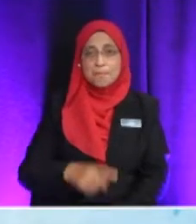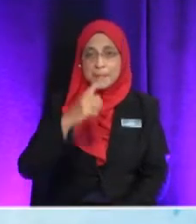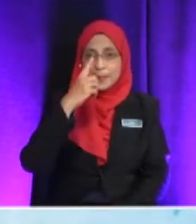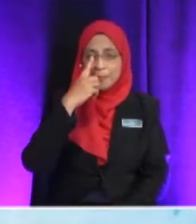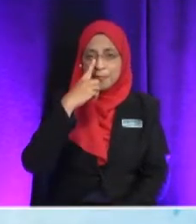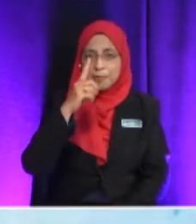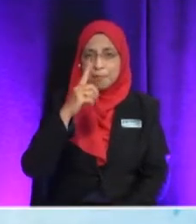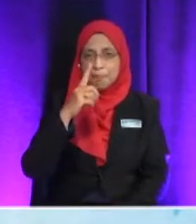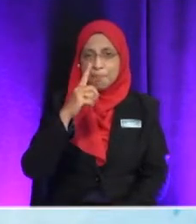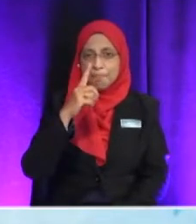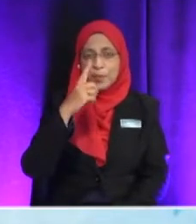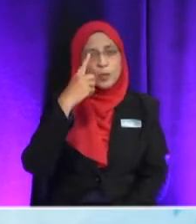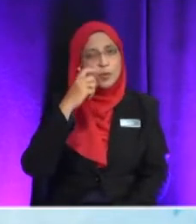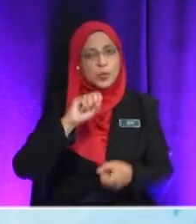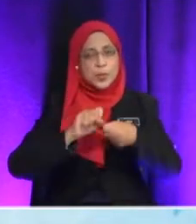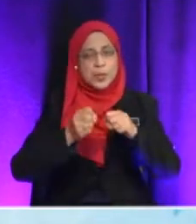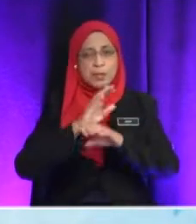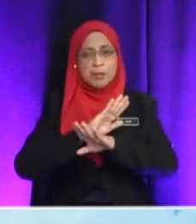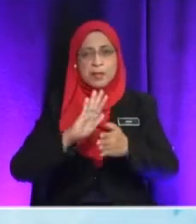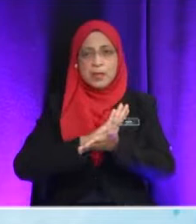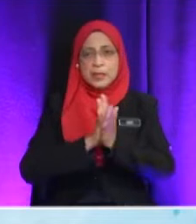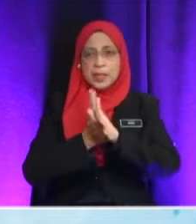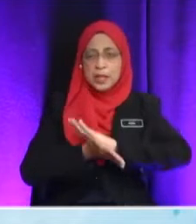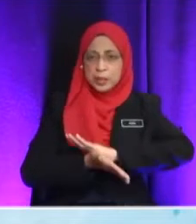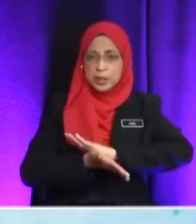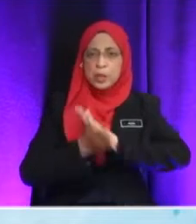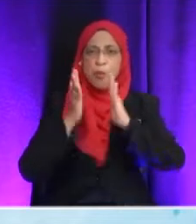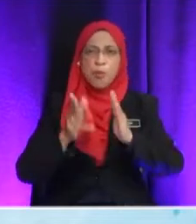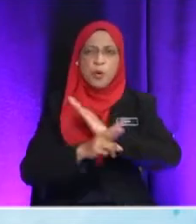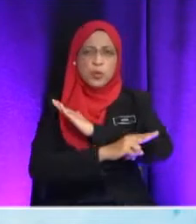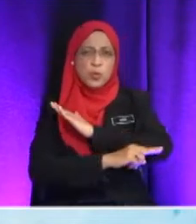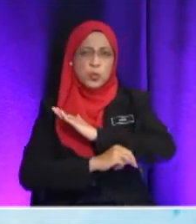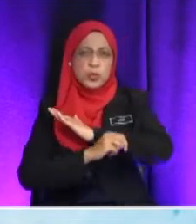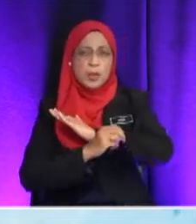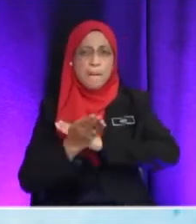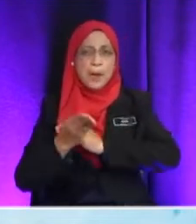dckies kecurian atau kebakaran berlaku dan penjagaan